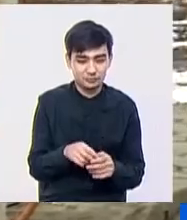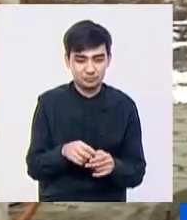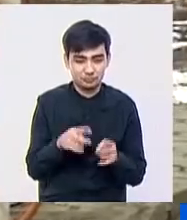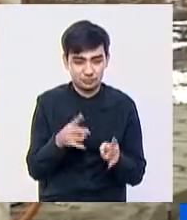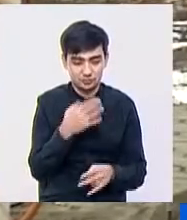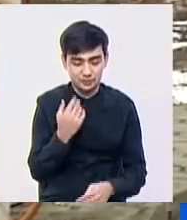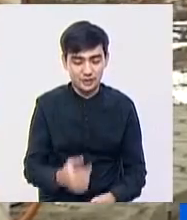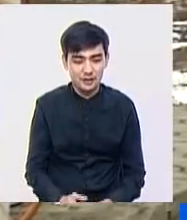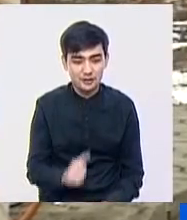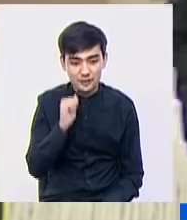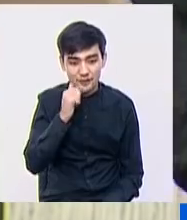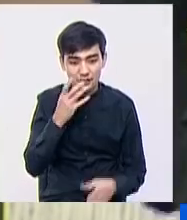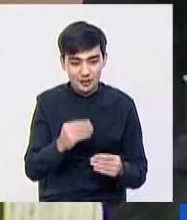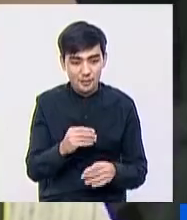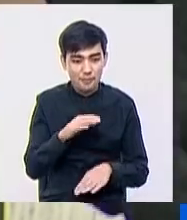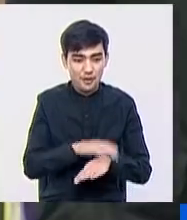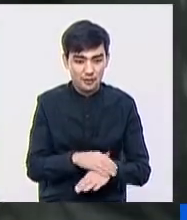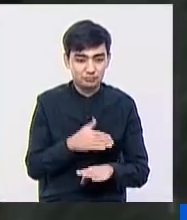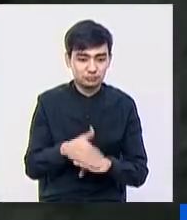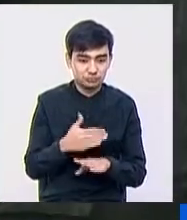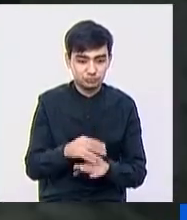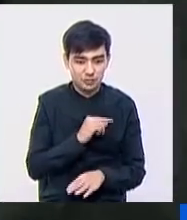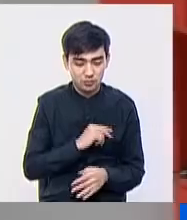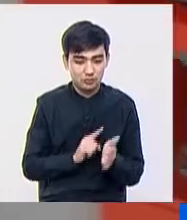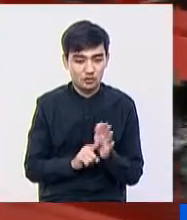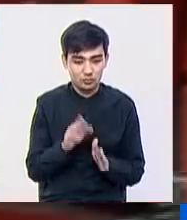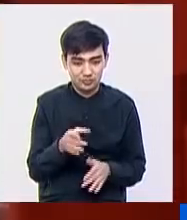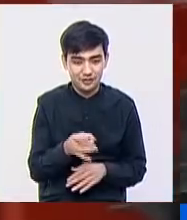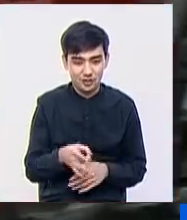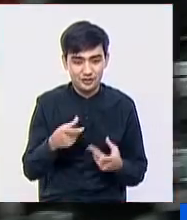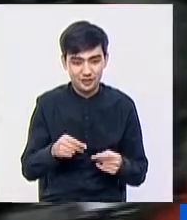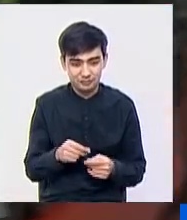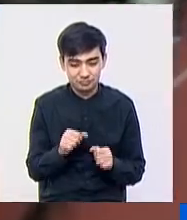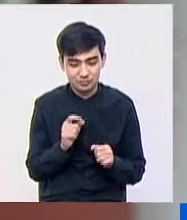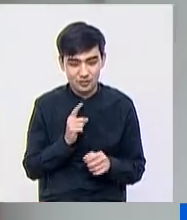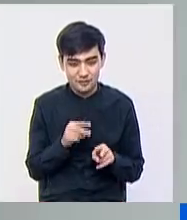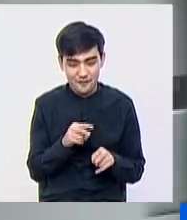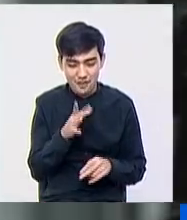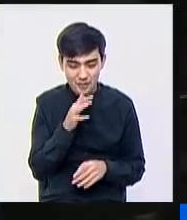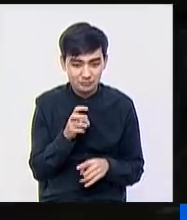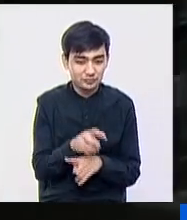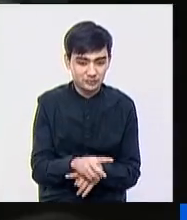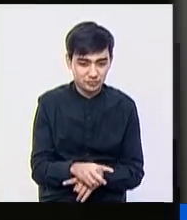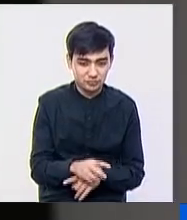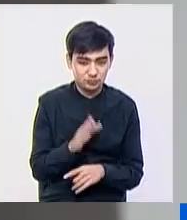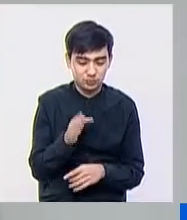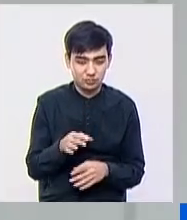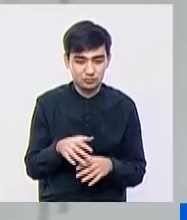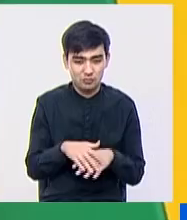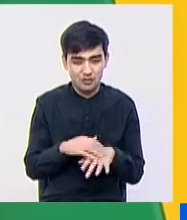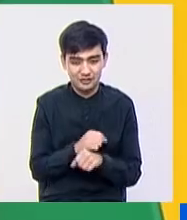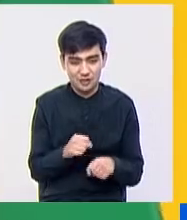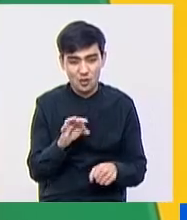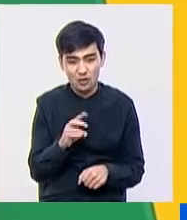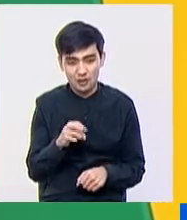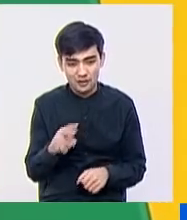С завтрашнего дня банки постепенно начнут работать. В регионах, где риски сохраняются, время приема посетителей будет ограничено. Онлайн